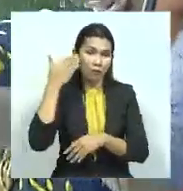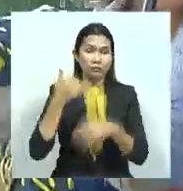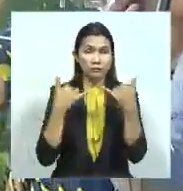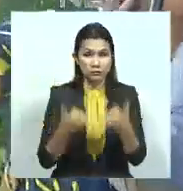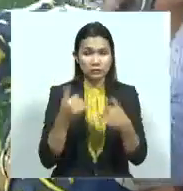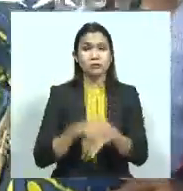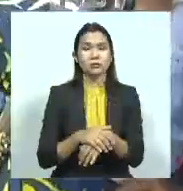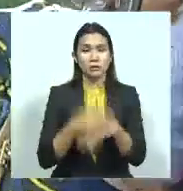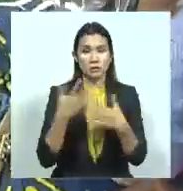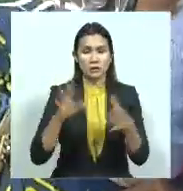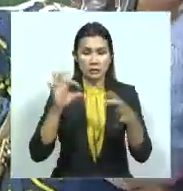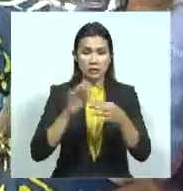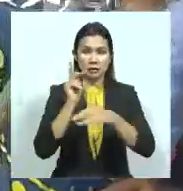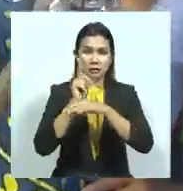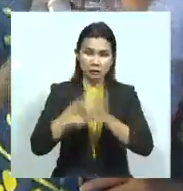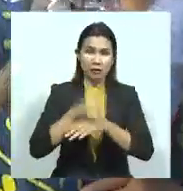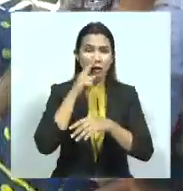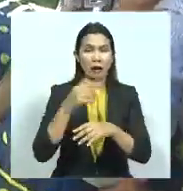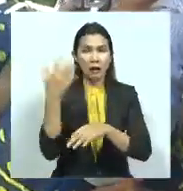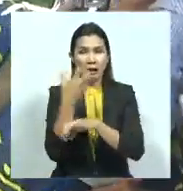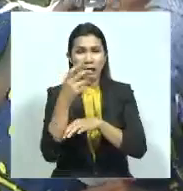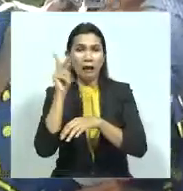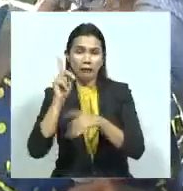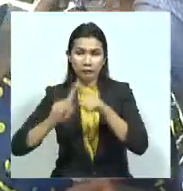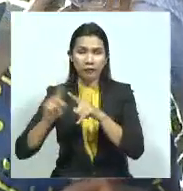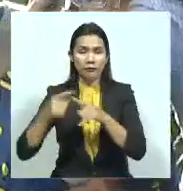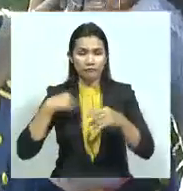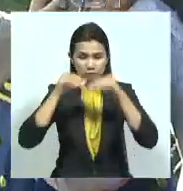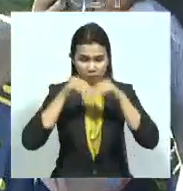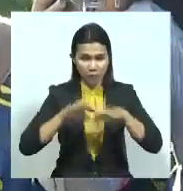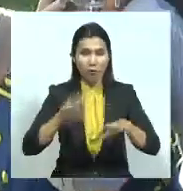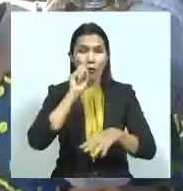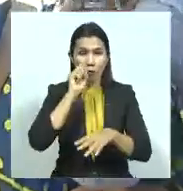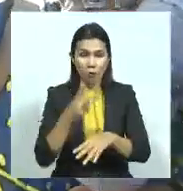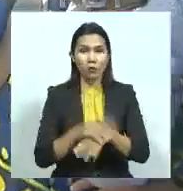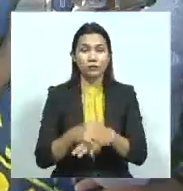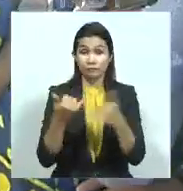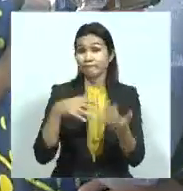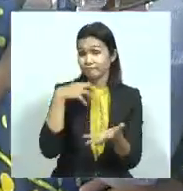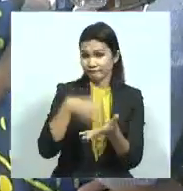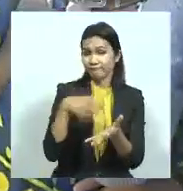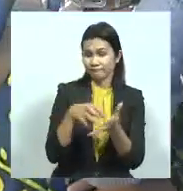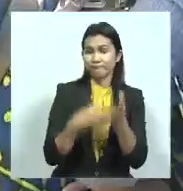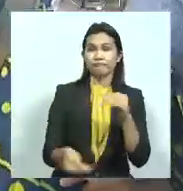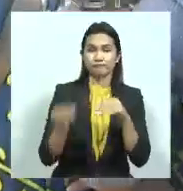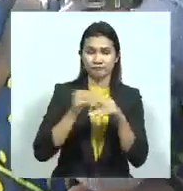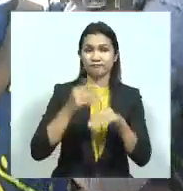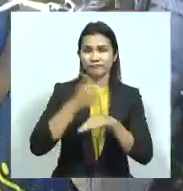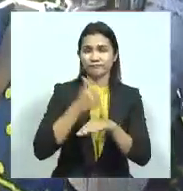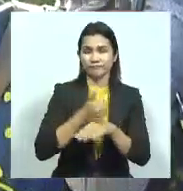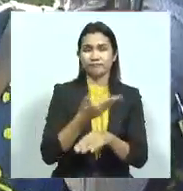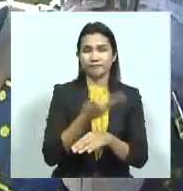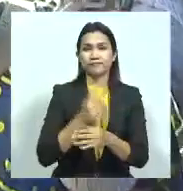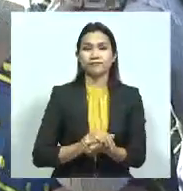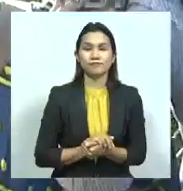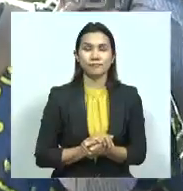จจุบันรวมถึงเรื่องโซเชียลและสื่อมวลชนแล้วก็จะนำมาเผยแพร่อีกครั้งฟังประเด็นนี้เพิ่มเติมจากผู้บัญชาการทหาร